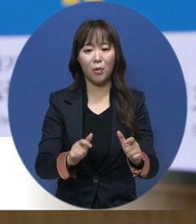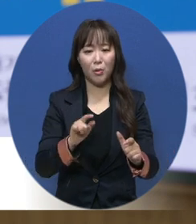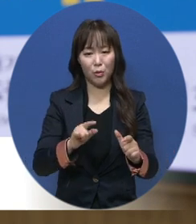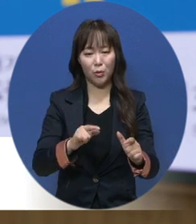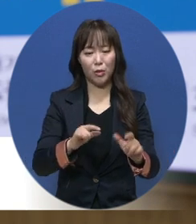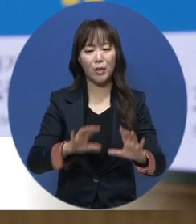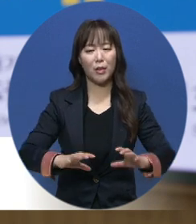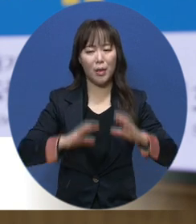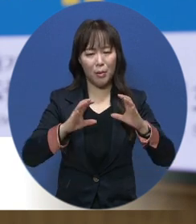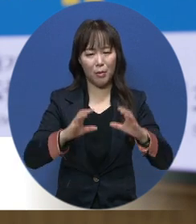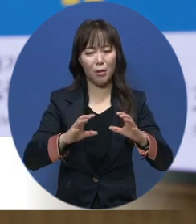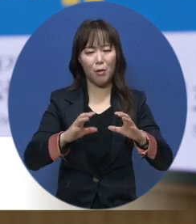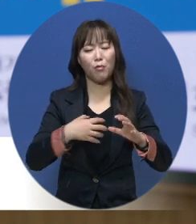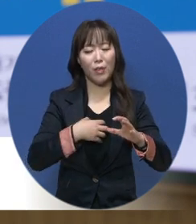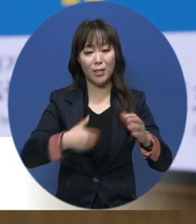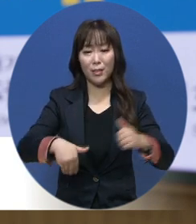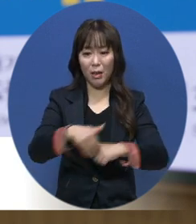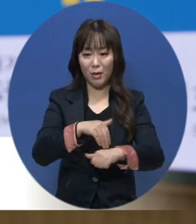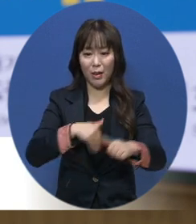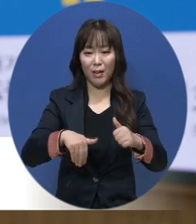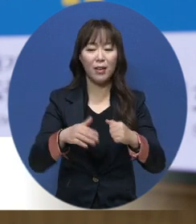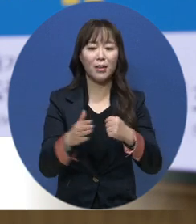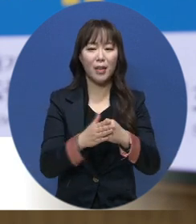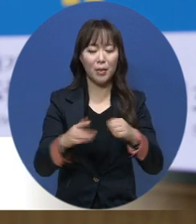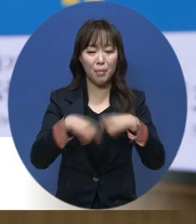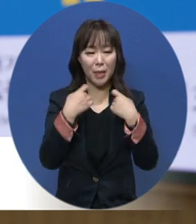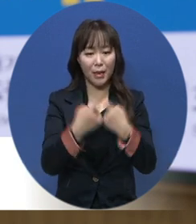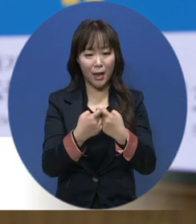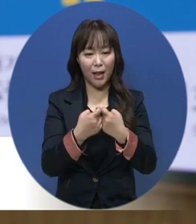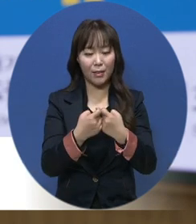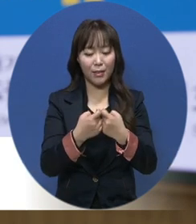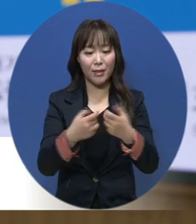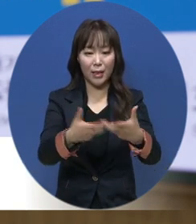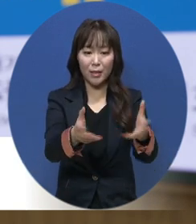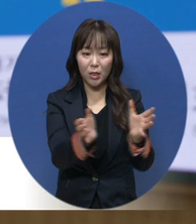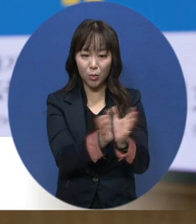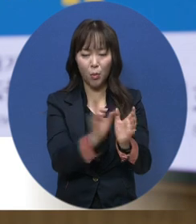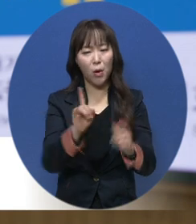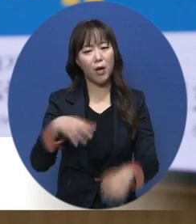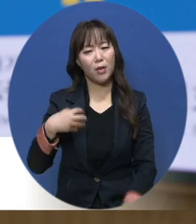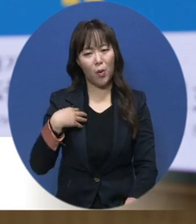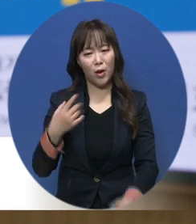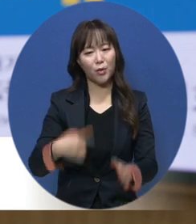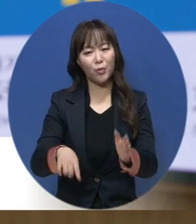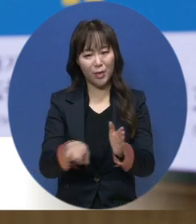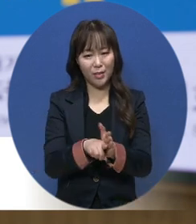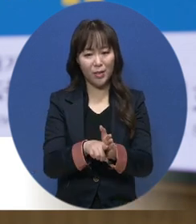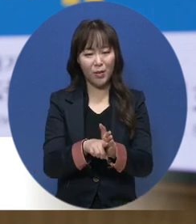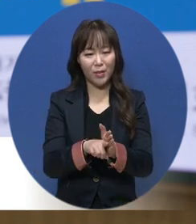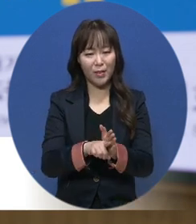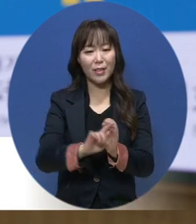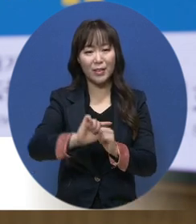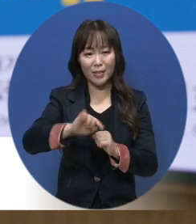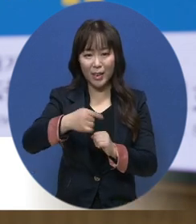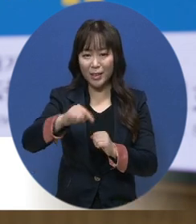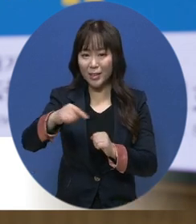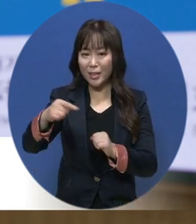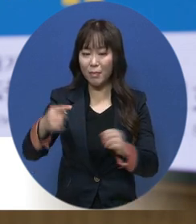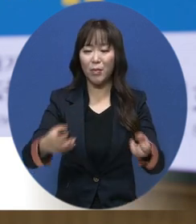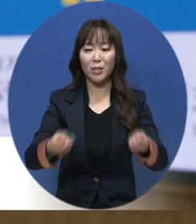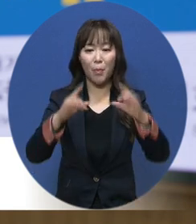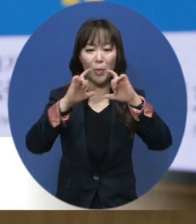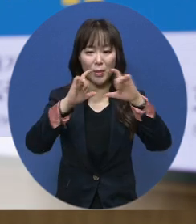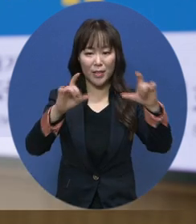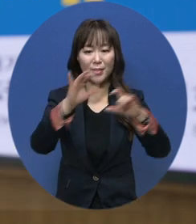상황입니다. 대한민국은. 그래서 우리 민간단체에서도 뭔가 역할을 하기 위해서 챌린지 선포식을 오늘